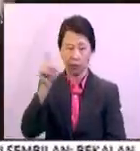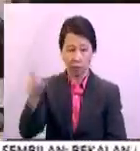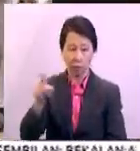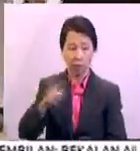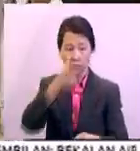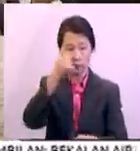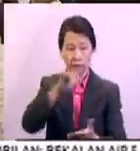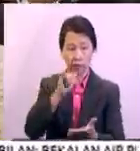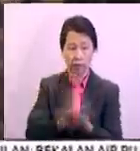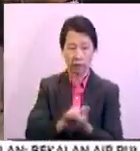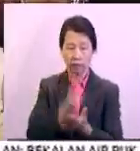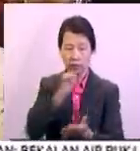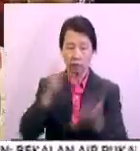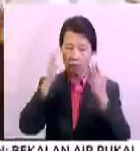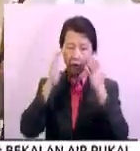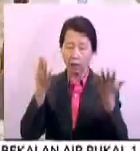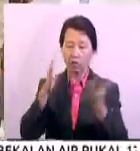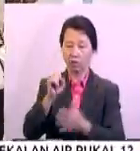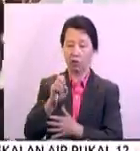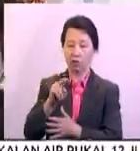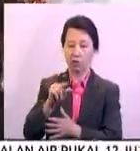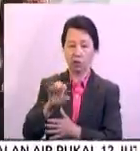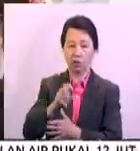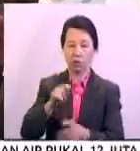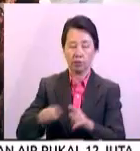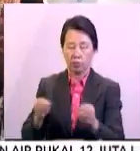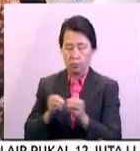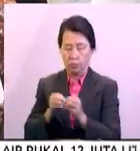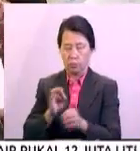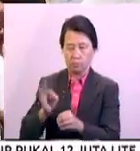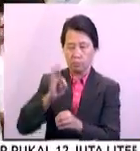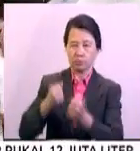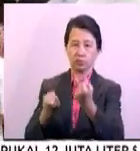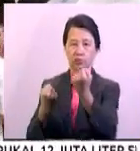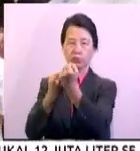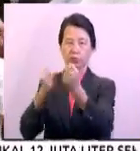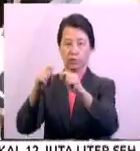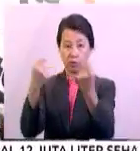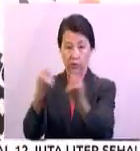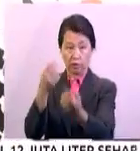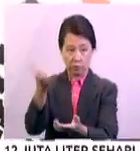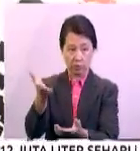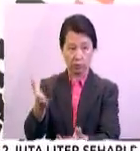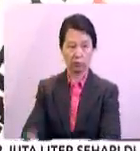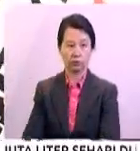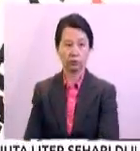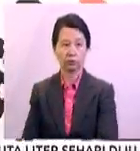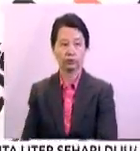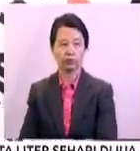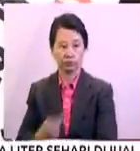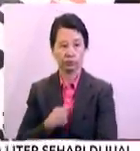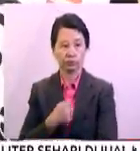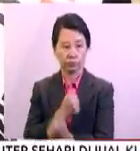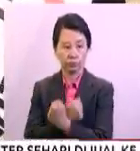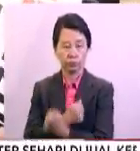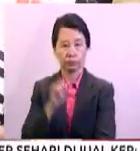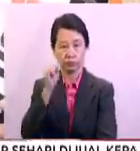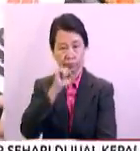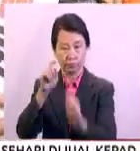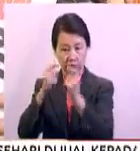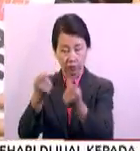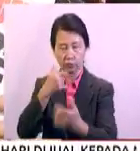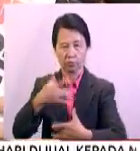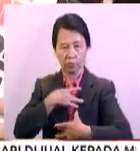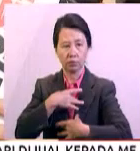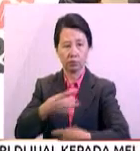kerana ia perkara yang tidak disengajakan malah semakin bersemangat menyokong kumpulan itu. So, I'm so thankful because of